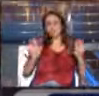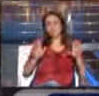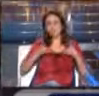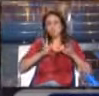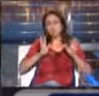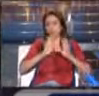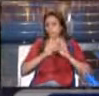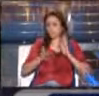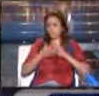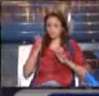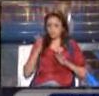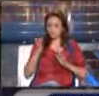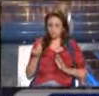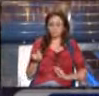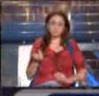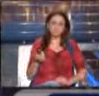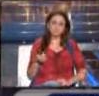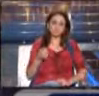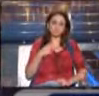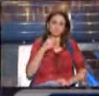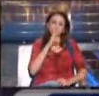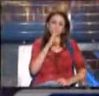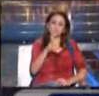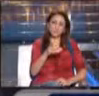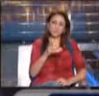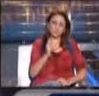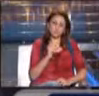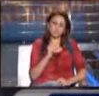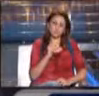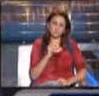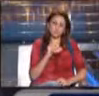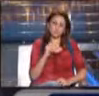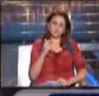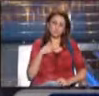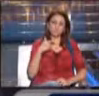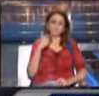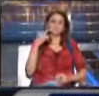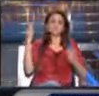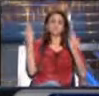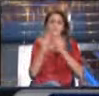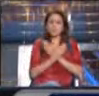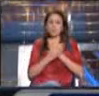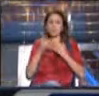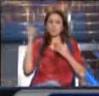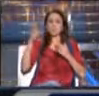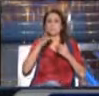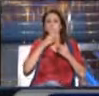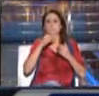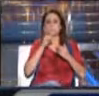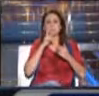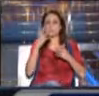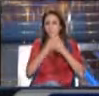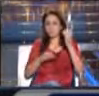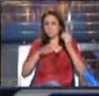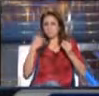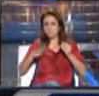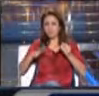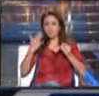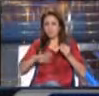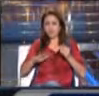في كلمه انا عايز اوجهها، لن نعوض الاسر المكلومه عن